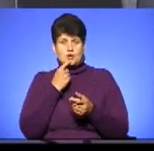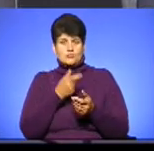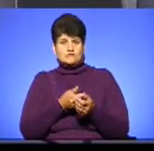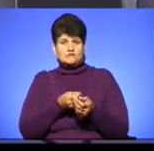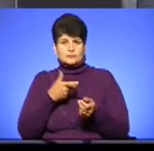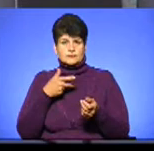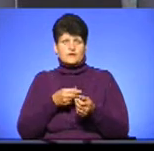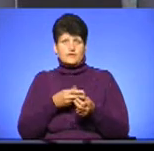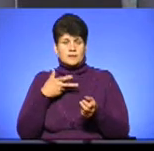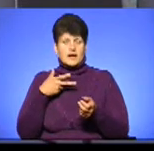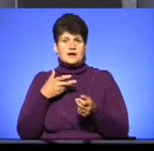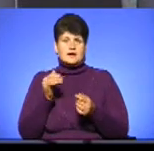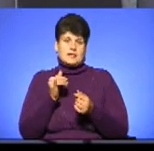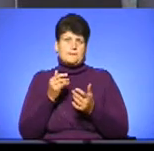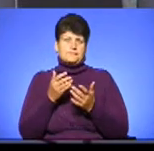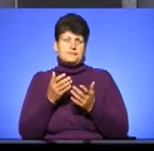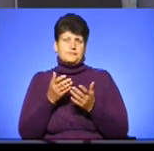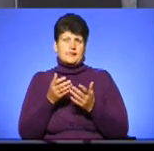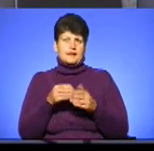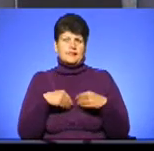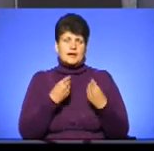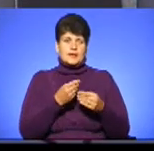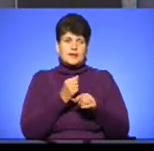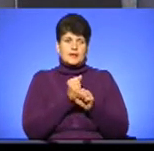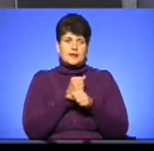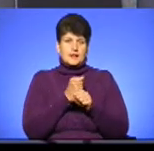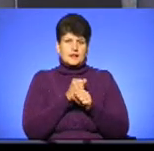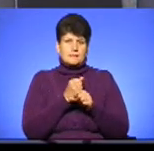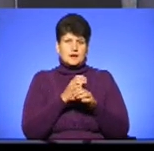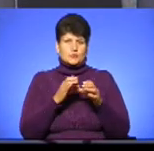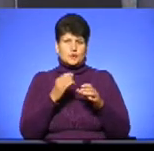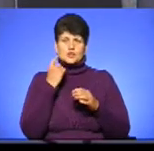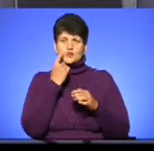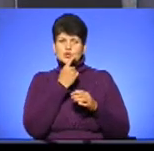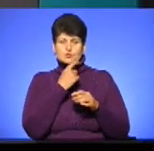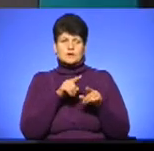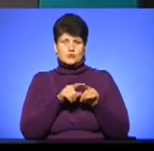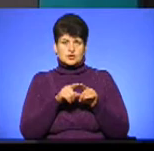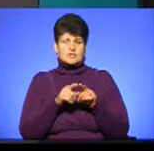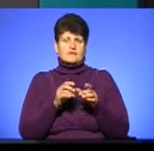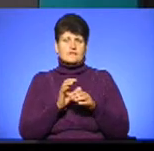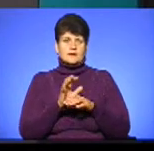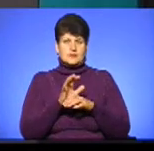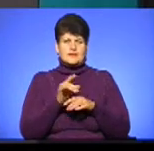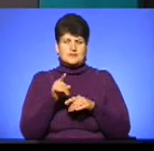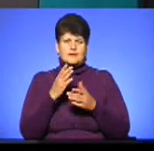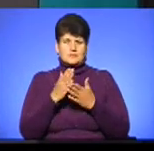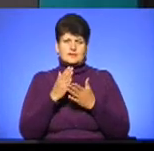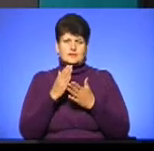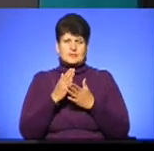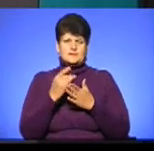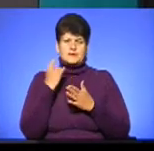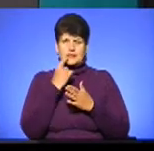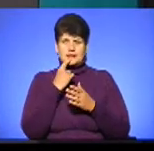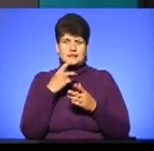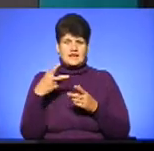крім того, йде, значить, на дослідження, зуби мають бути направлені. З нижньої щелепи, там є певна лінія відрізу,